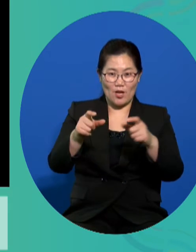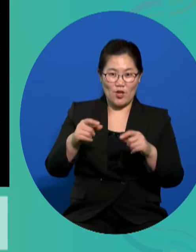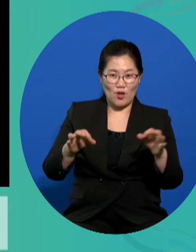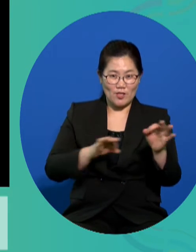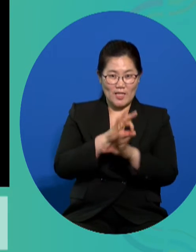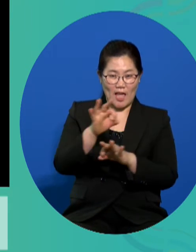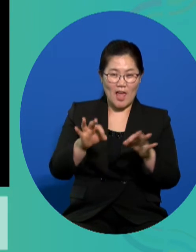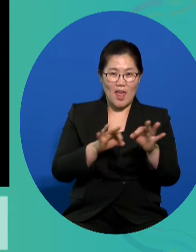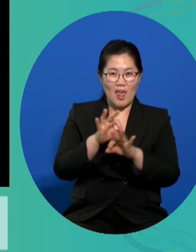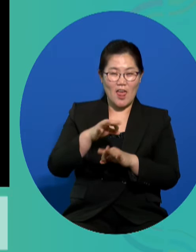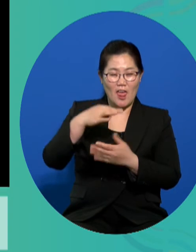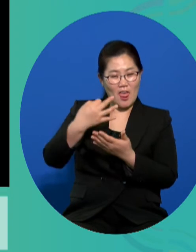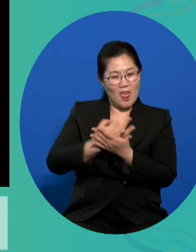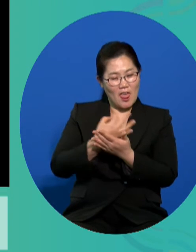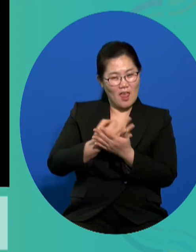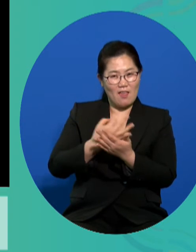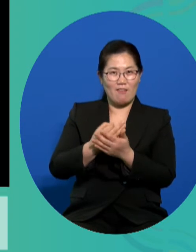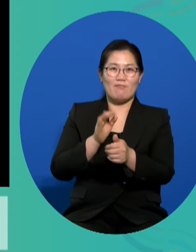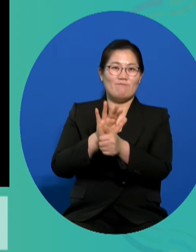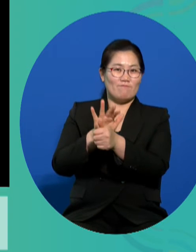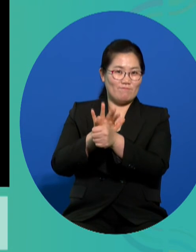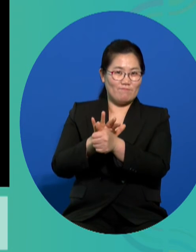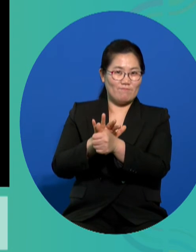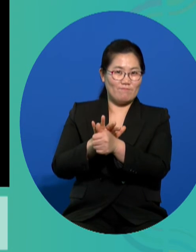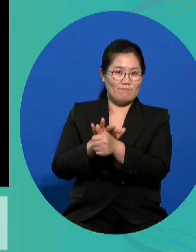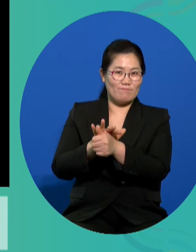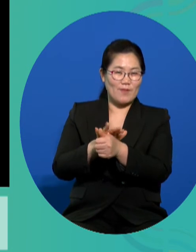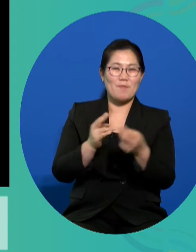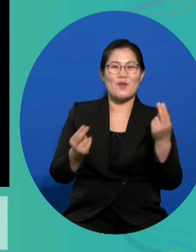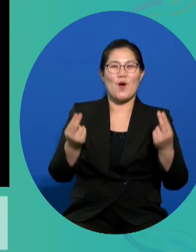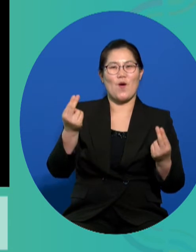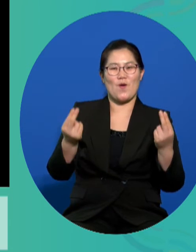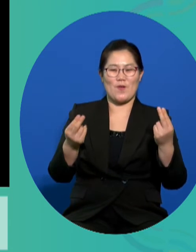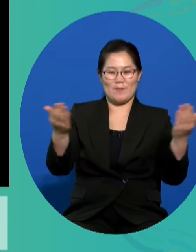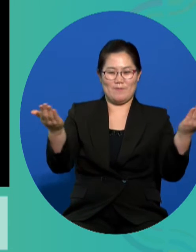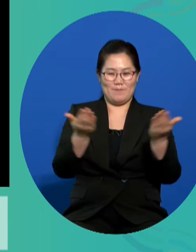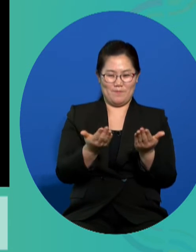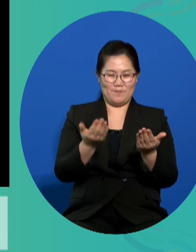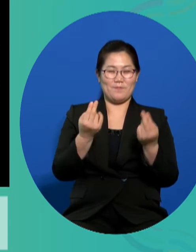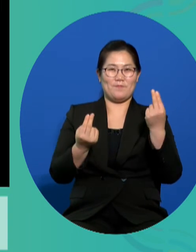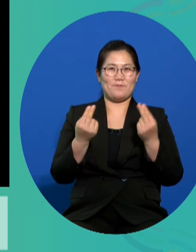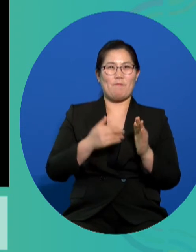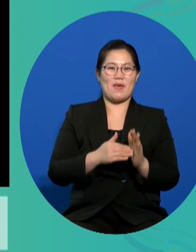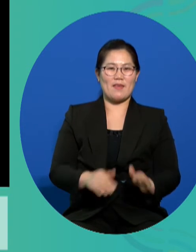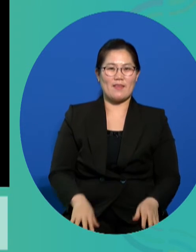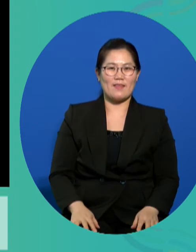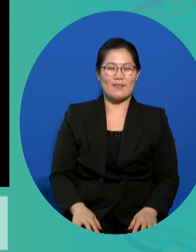얼마만큼 도움이 됐나 제가 예전 데이터를 한번 가져와 봤습니다. 그래서 이거는 이제